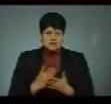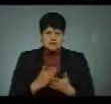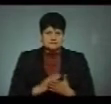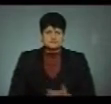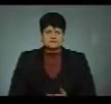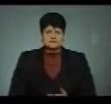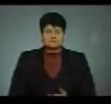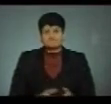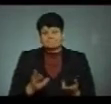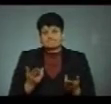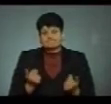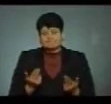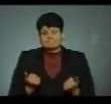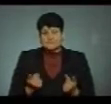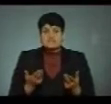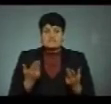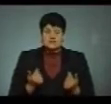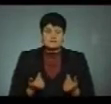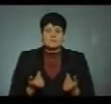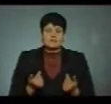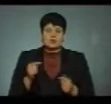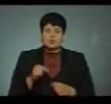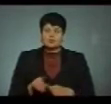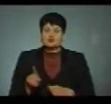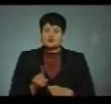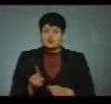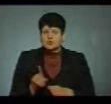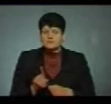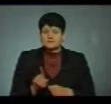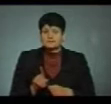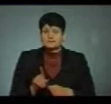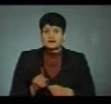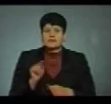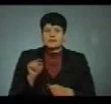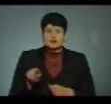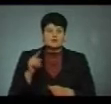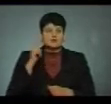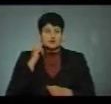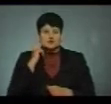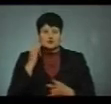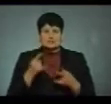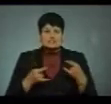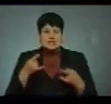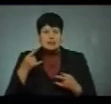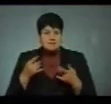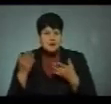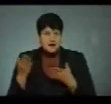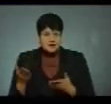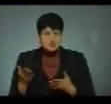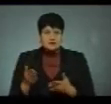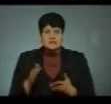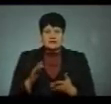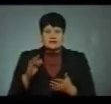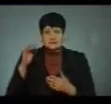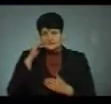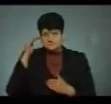рівні? Так, звичайно, тому що, скажімо, те, що вони чують з телебачення, з центрального